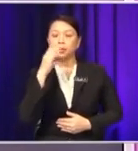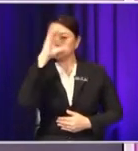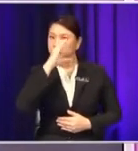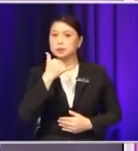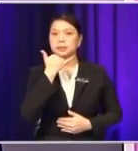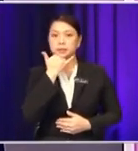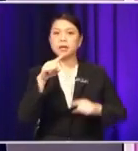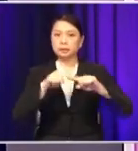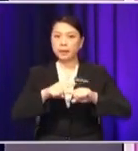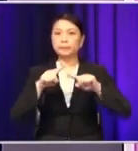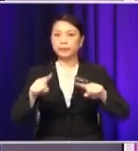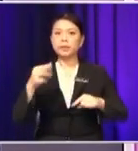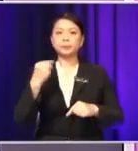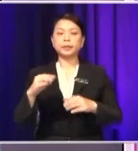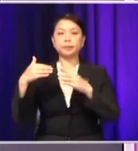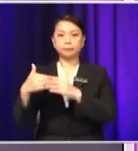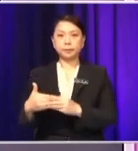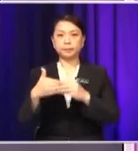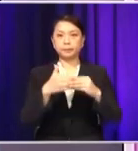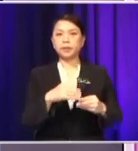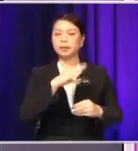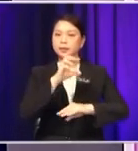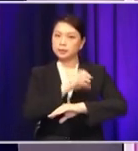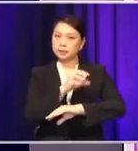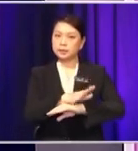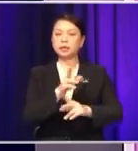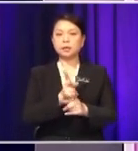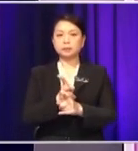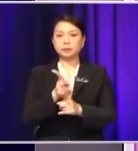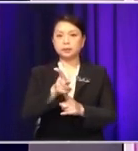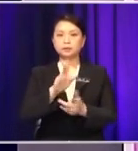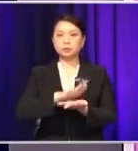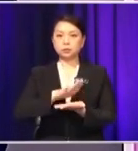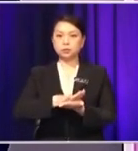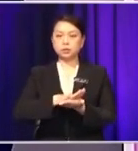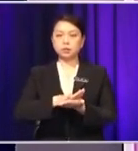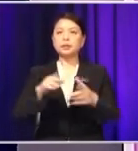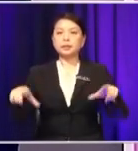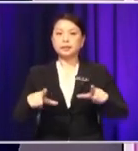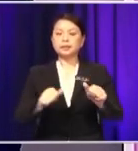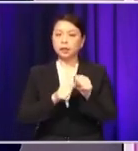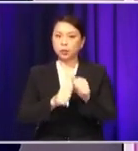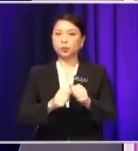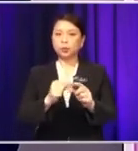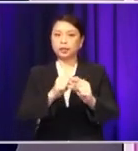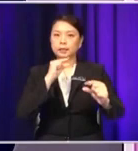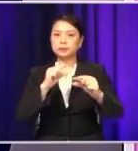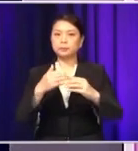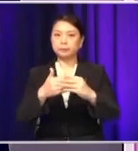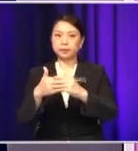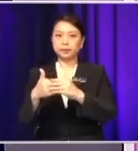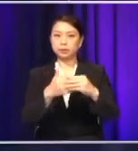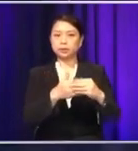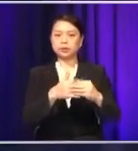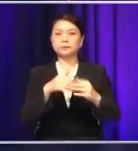kepada membimbing dan menasihat pihak sekolah supaya melaksanakan mengikut garis panduan yang kita telah sediakan. Okay.